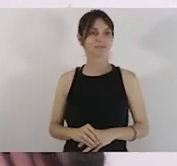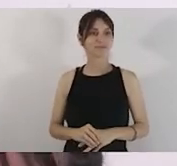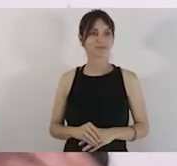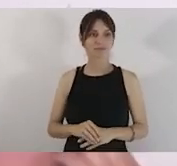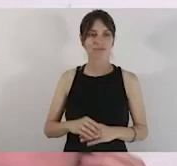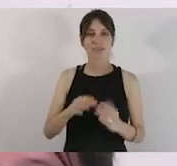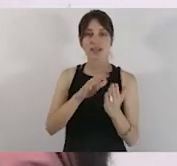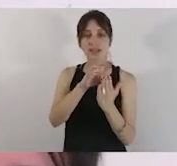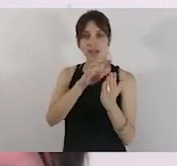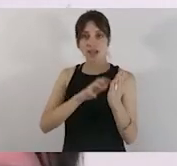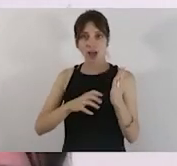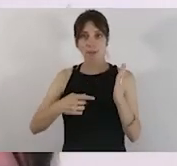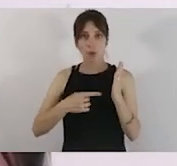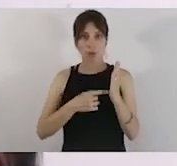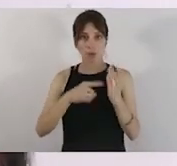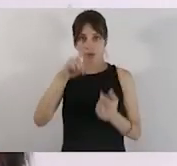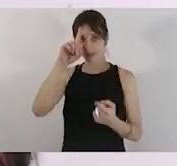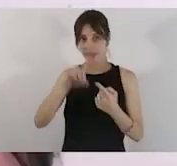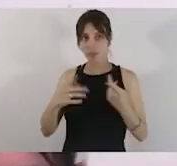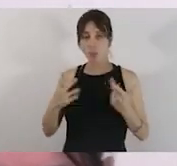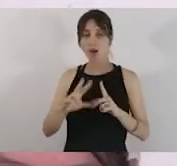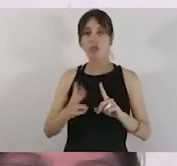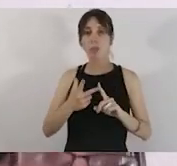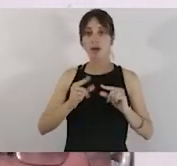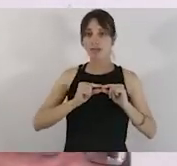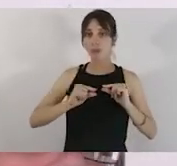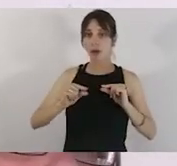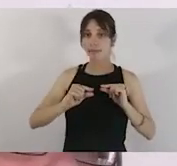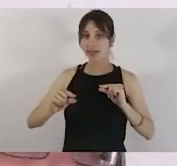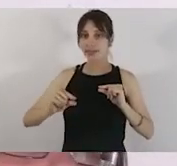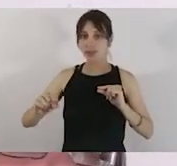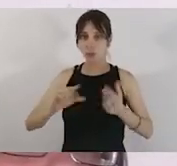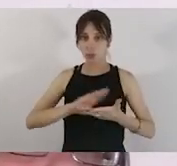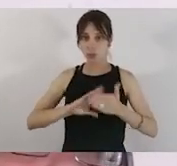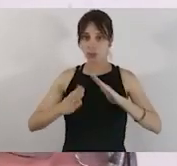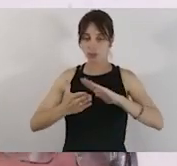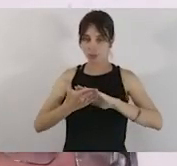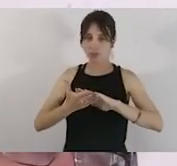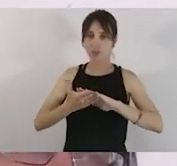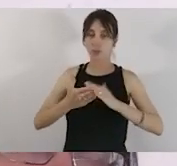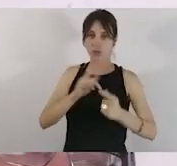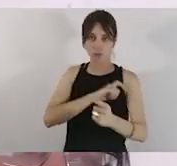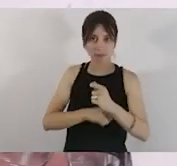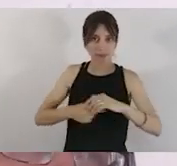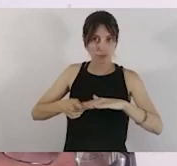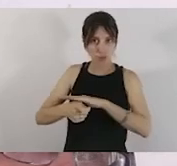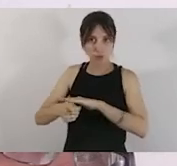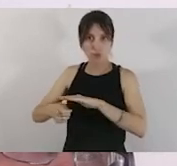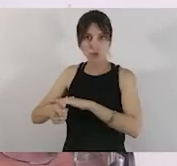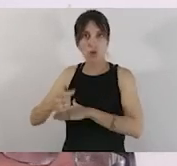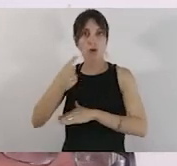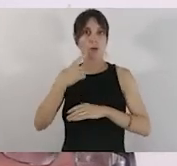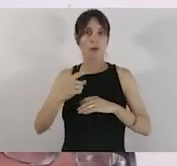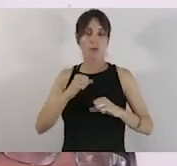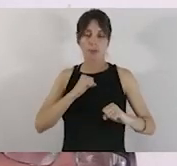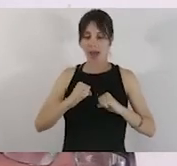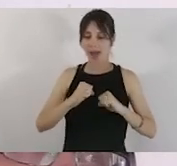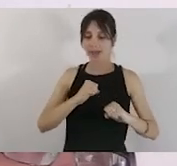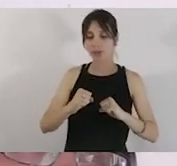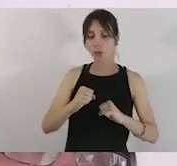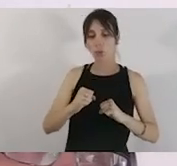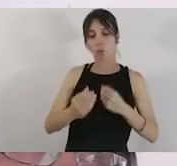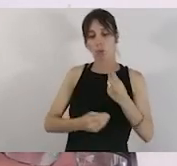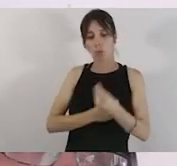Ce rapport-ci traite de la troisième répartition de subventions aux associations sportives pour action ou